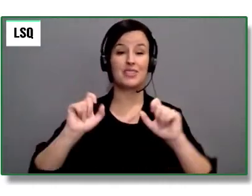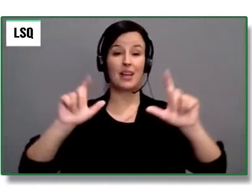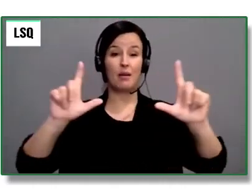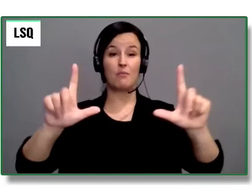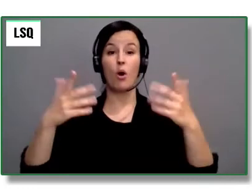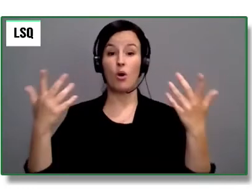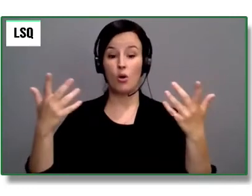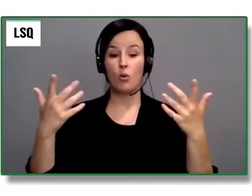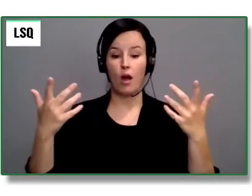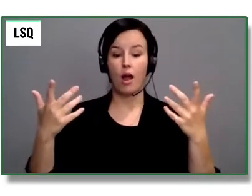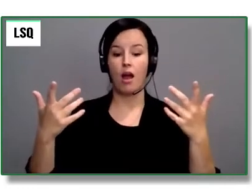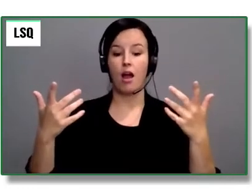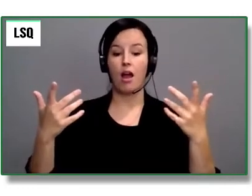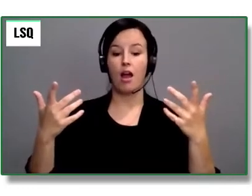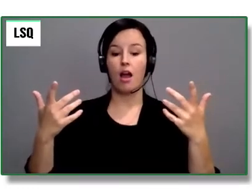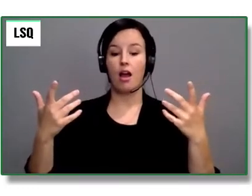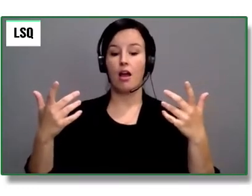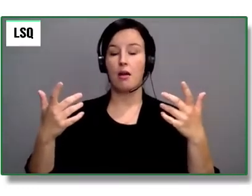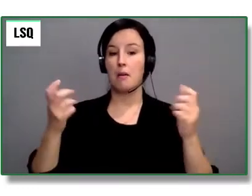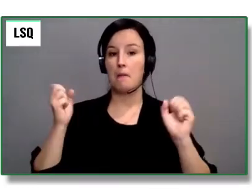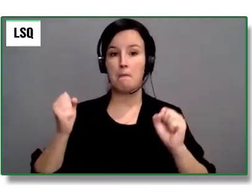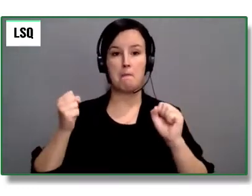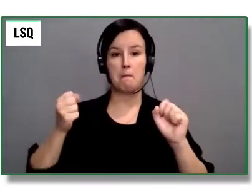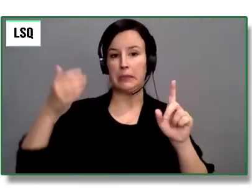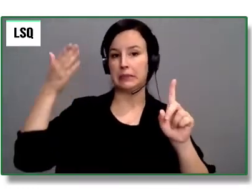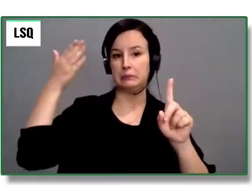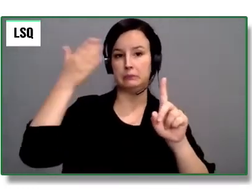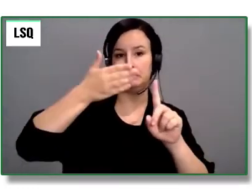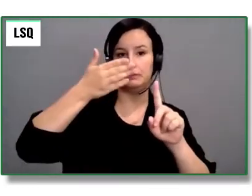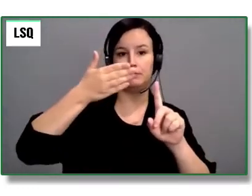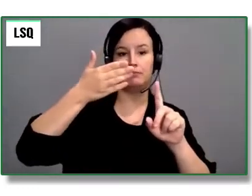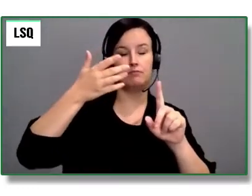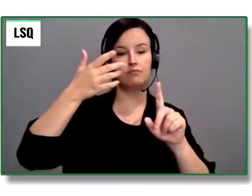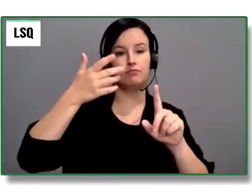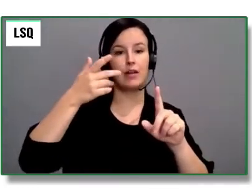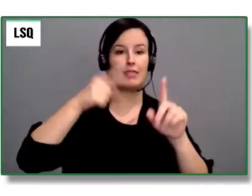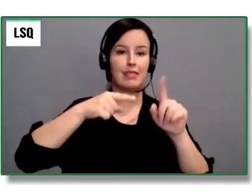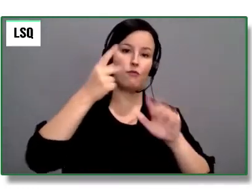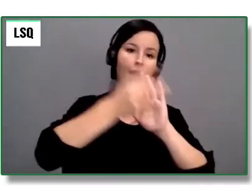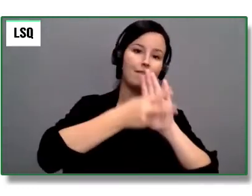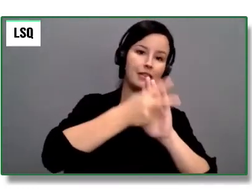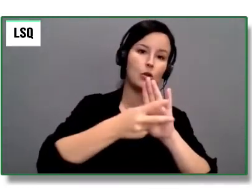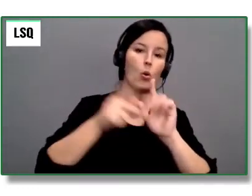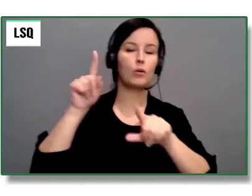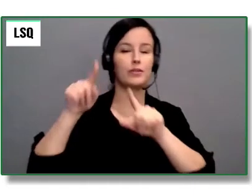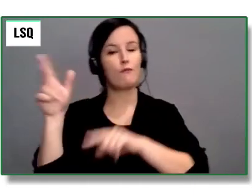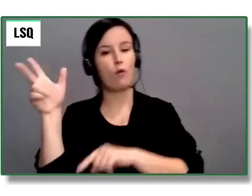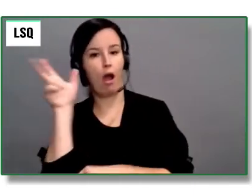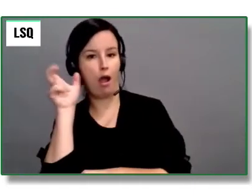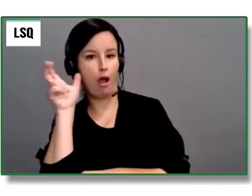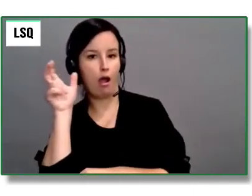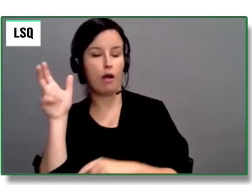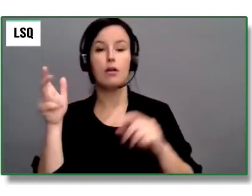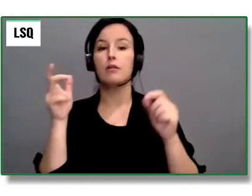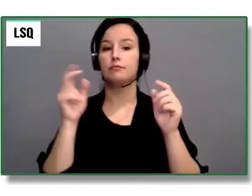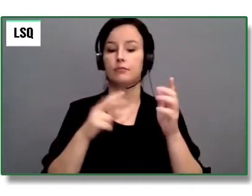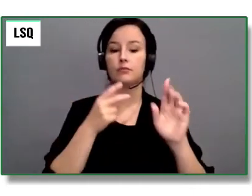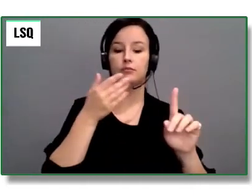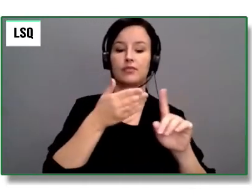en direct. Ça peut être des flux vidéo ou audio. Il y en a un à droite via une organisation qui s'appelle